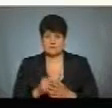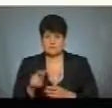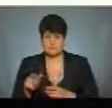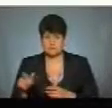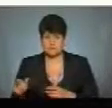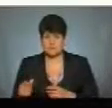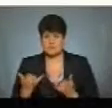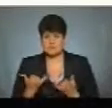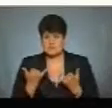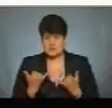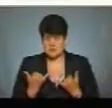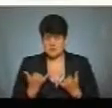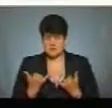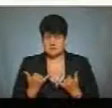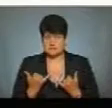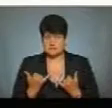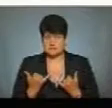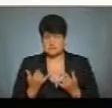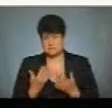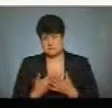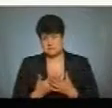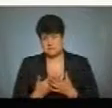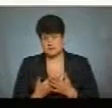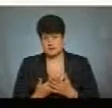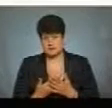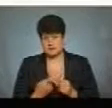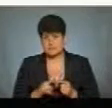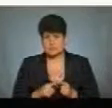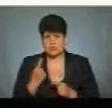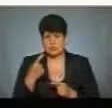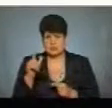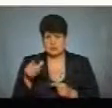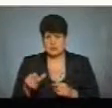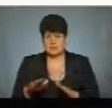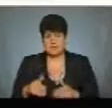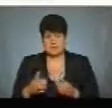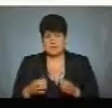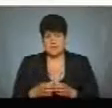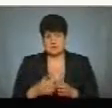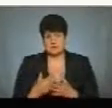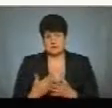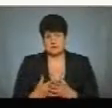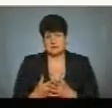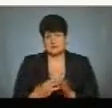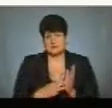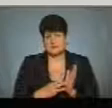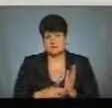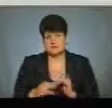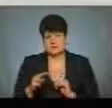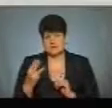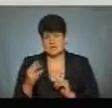виборця, оскільки там, якщо зараз так прикинути, це один виборець дає партії там в